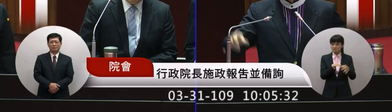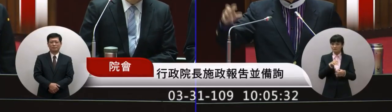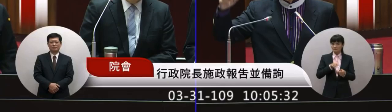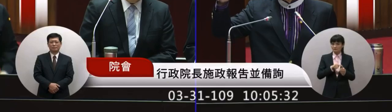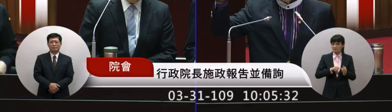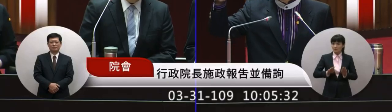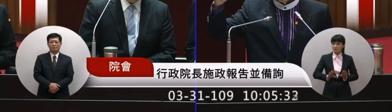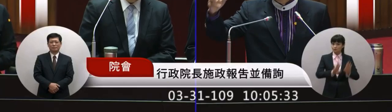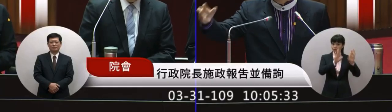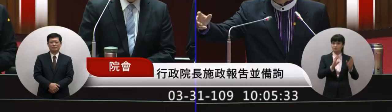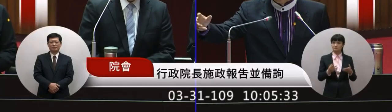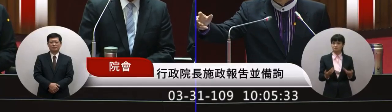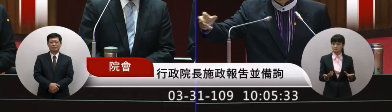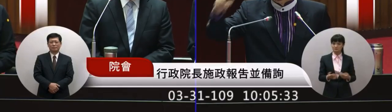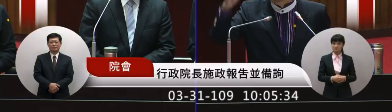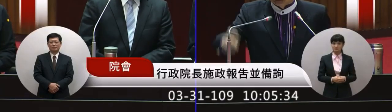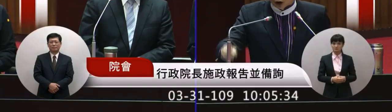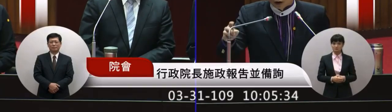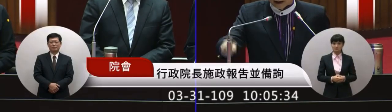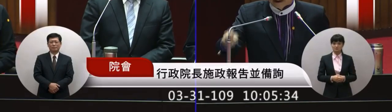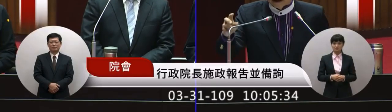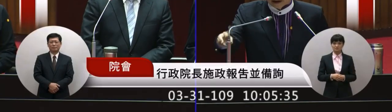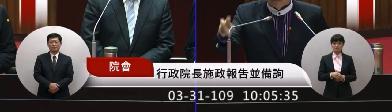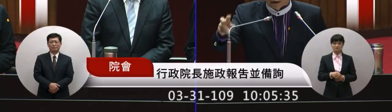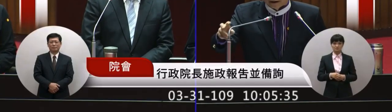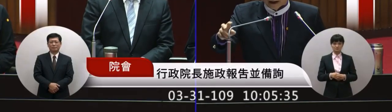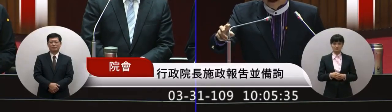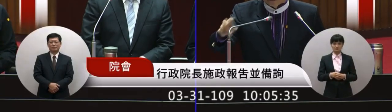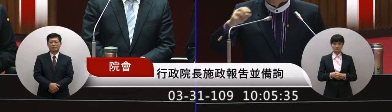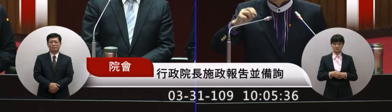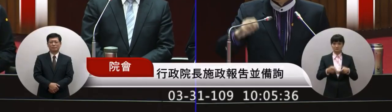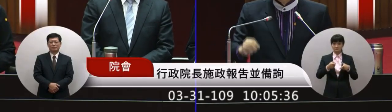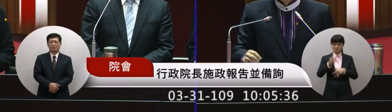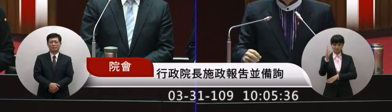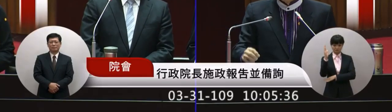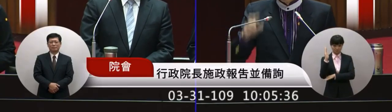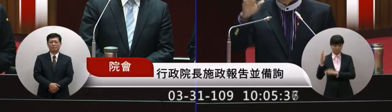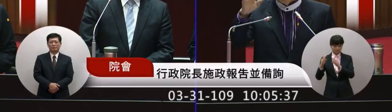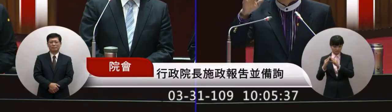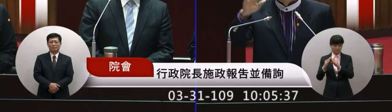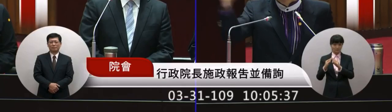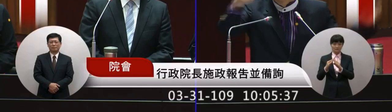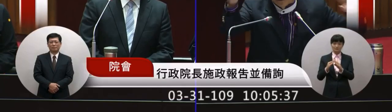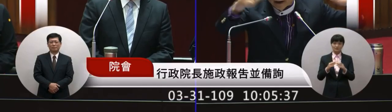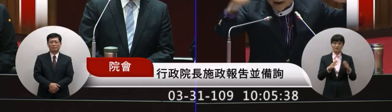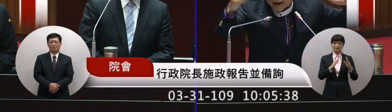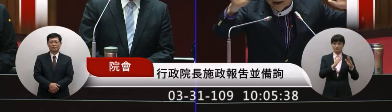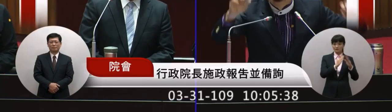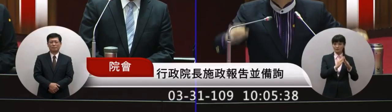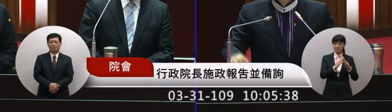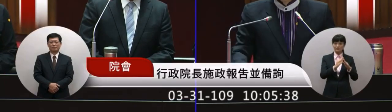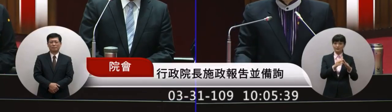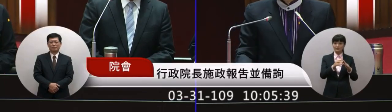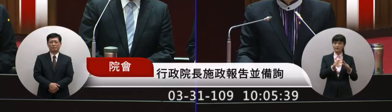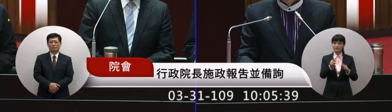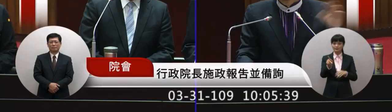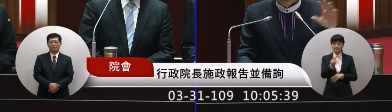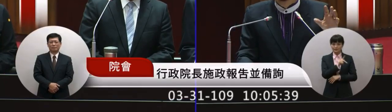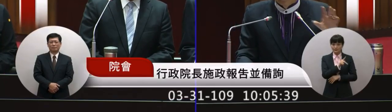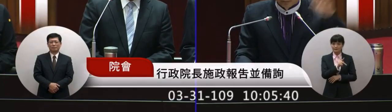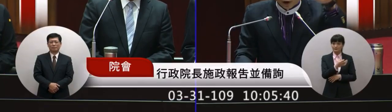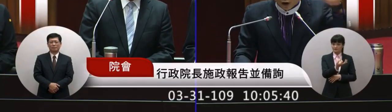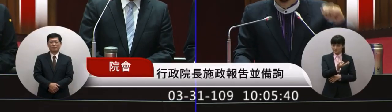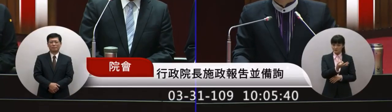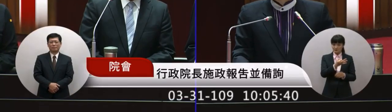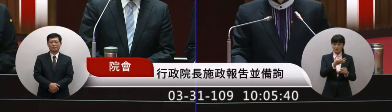结果公家银行主动给你降房贷利息，民间银行没有哎，你